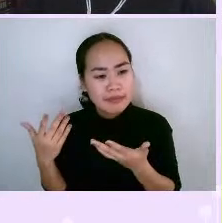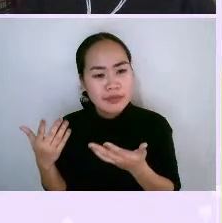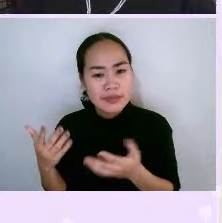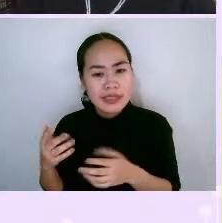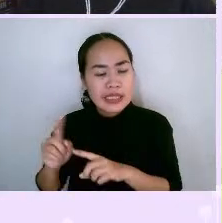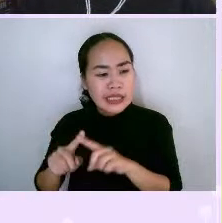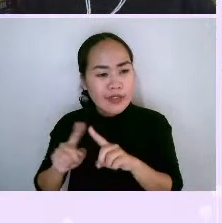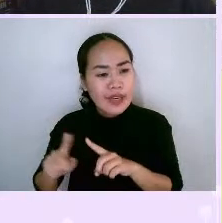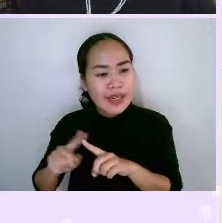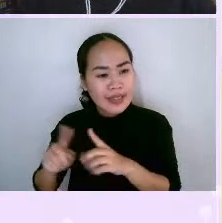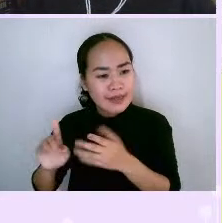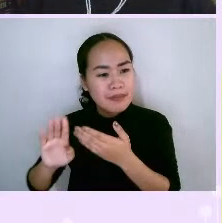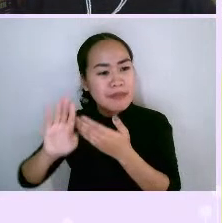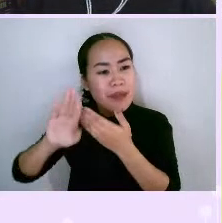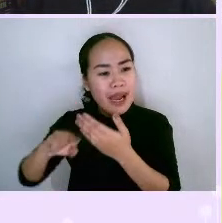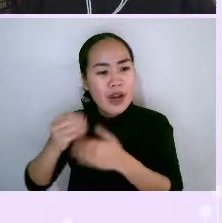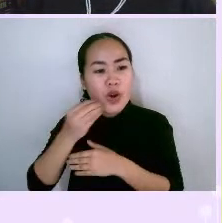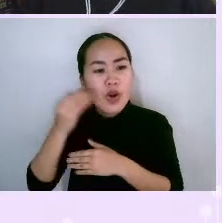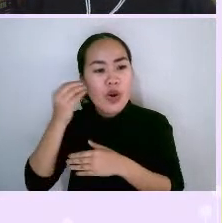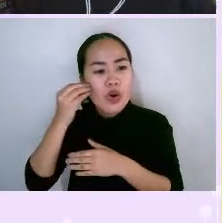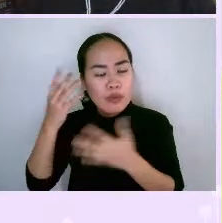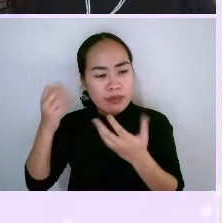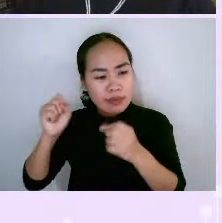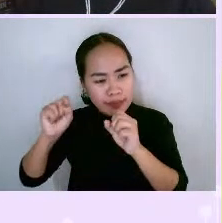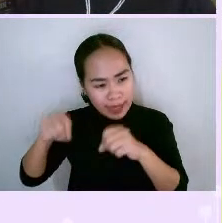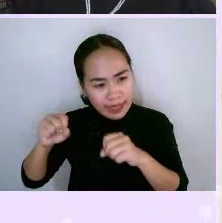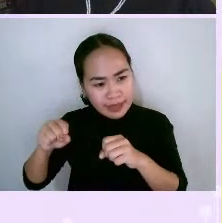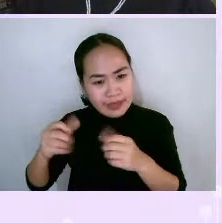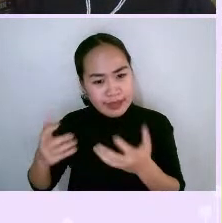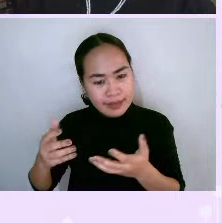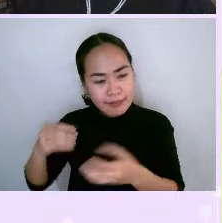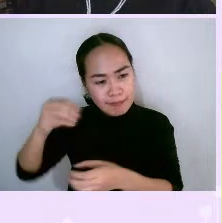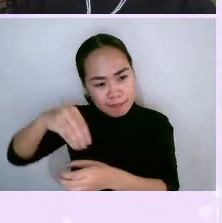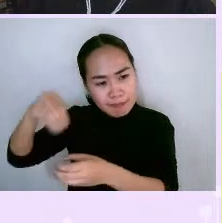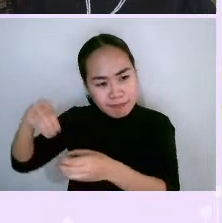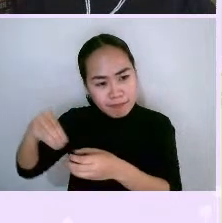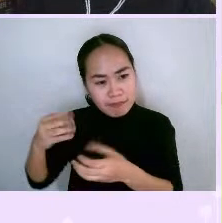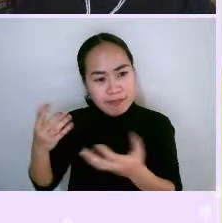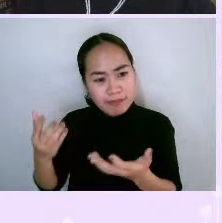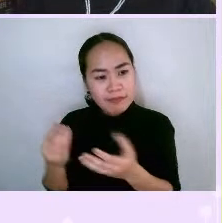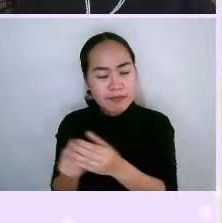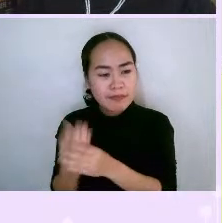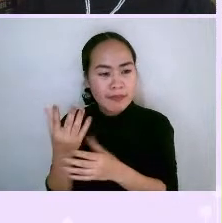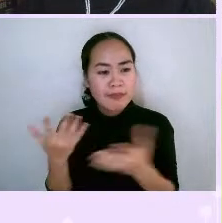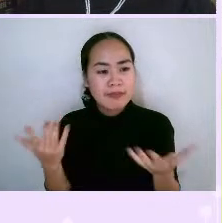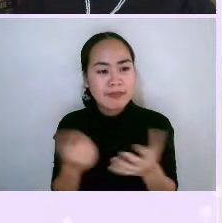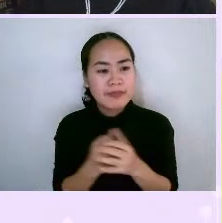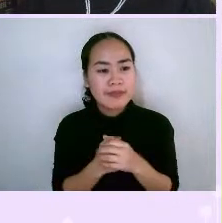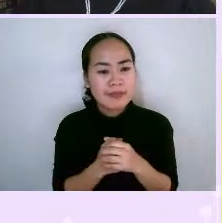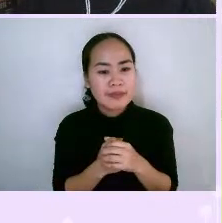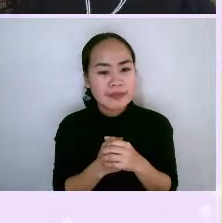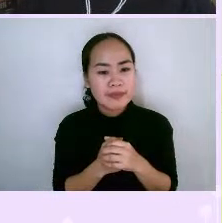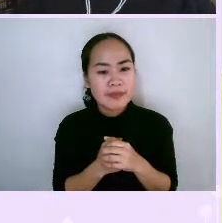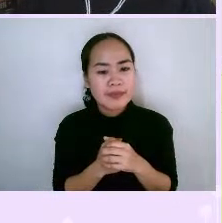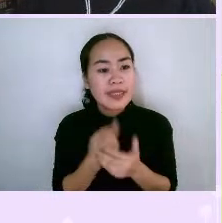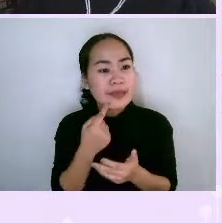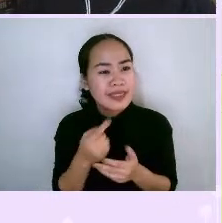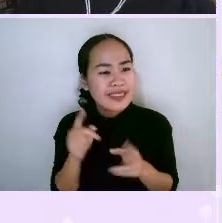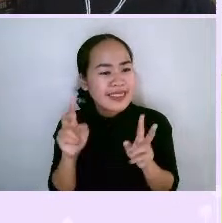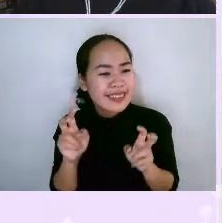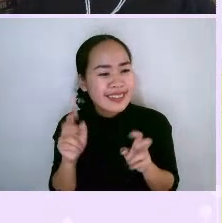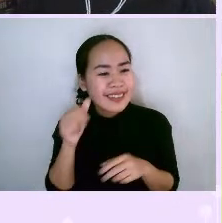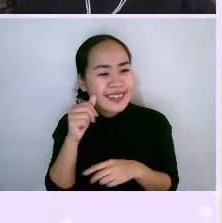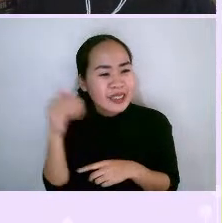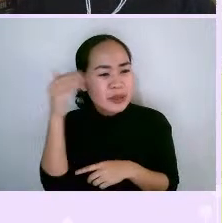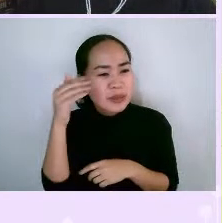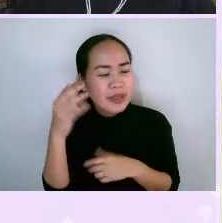backyards para yung ating mga kababaihan, pwede silang magkaroon ng, tawag nung isa naming rural woman,